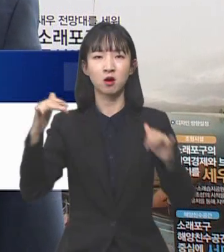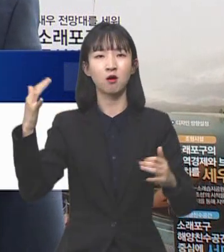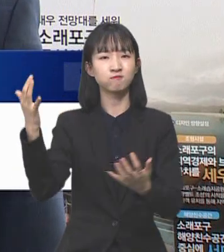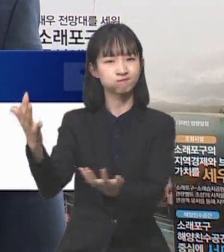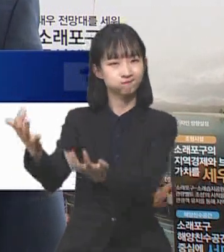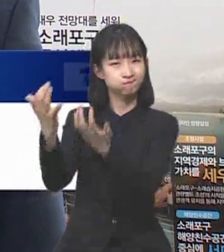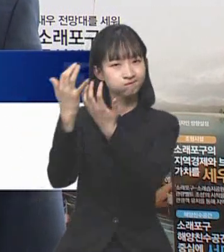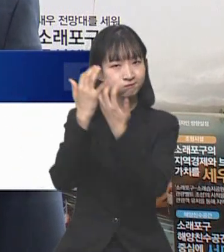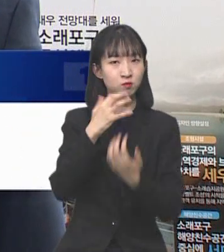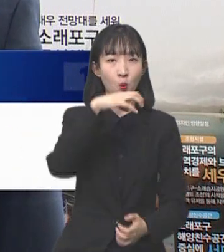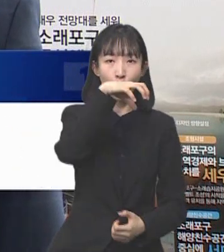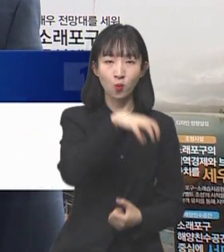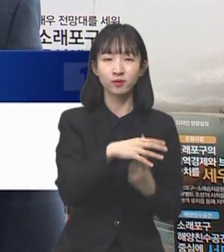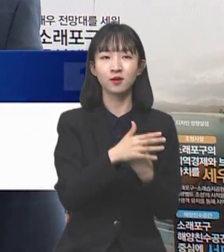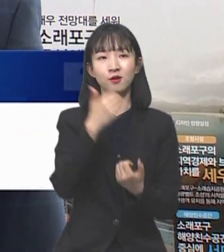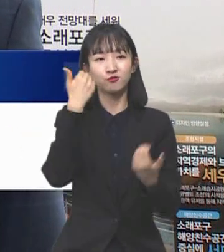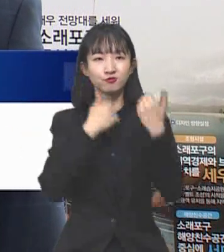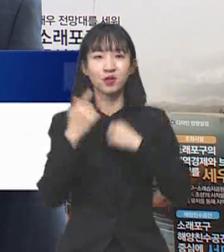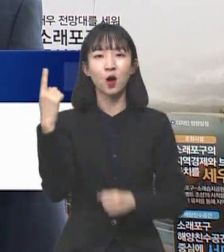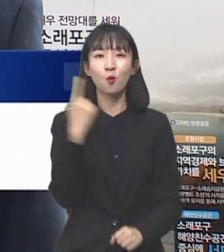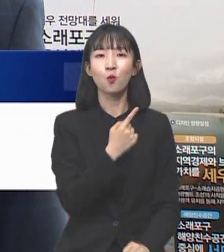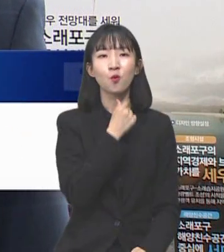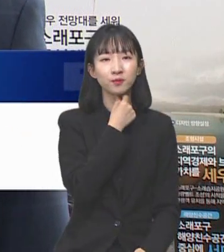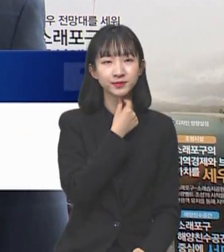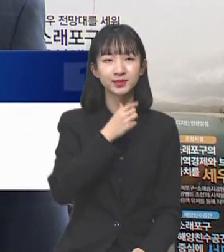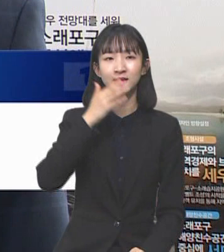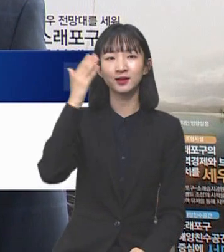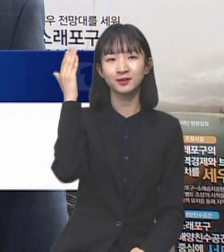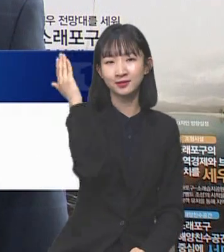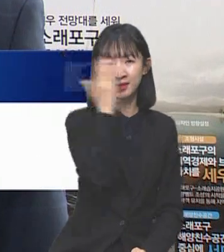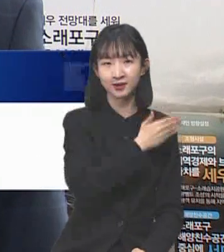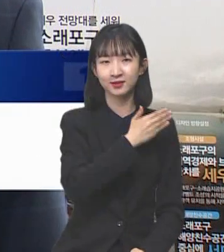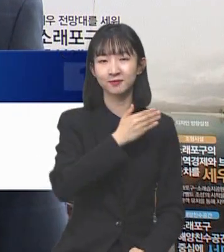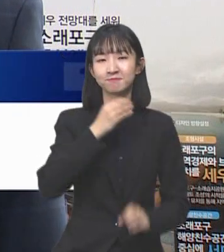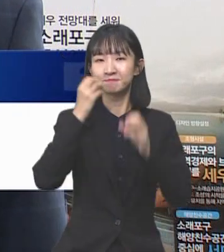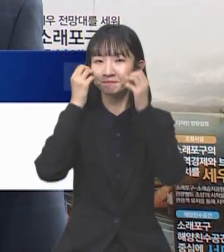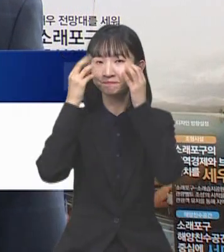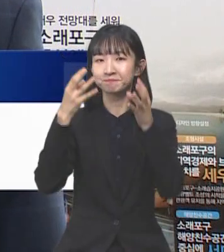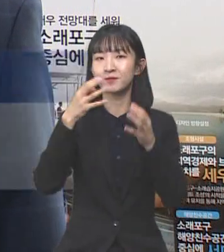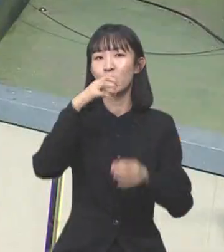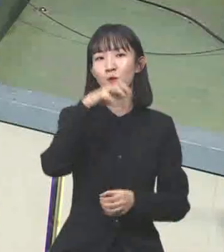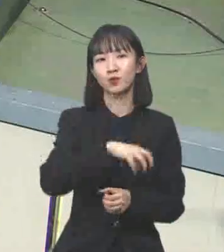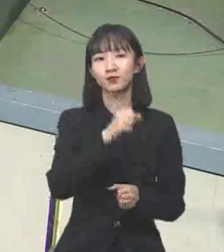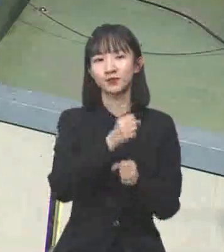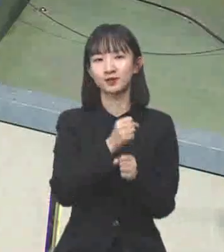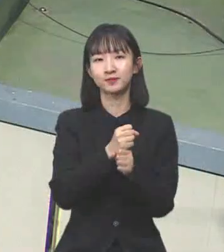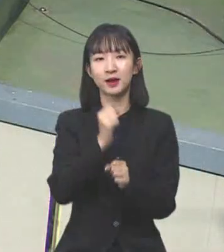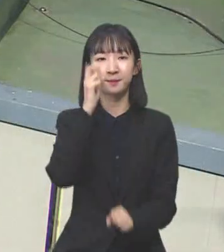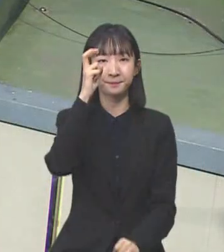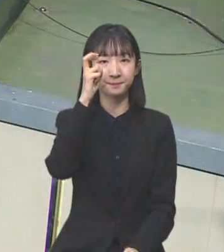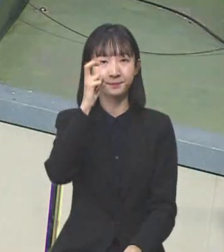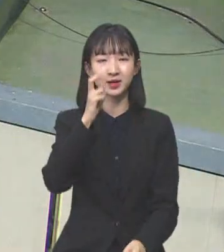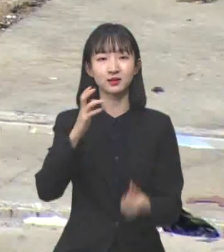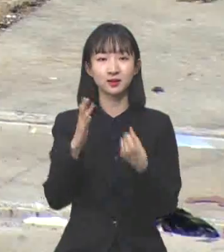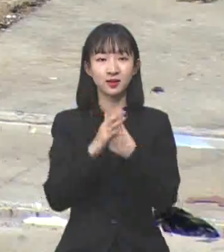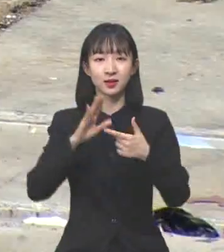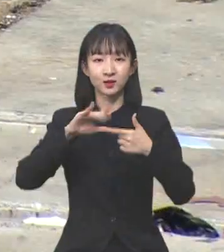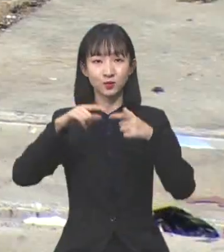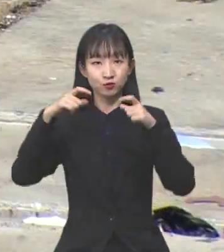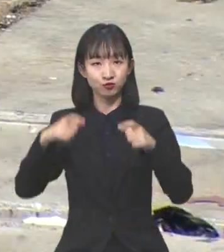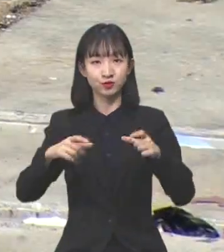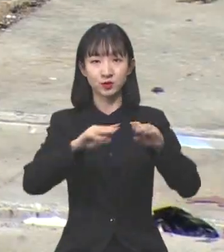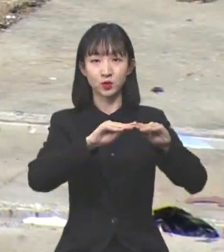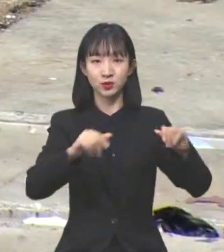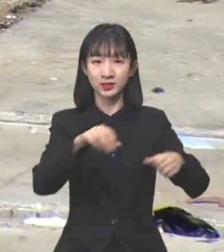으로서 누구나 찾아오고 싶은 쾌적하고 세련된 이용 환경을 갖추게 됩니다 남 동문이 사업의 토지